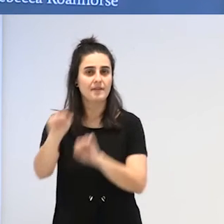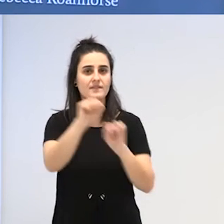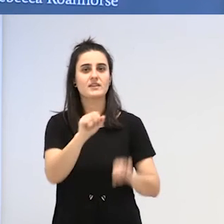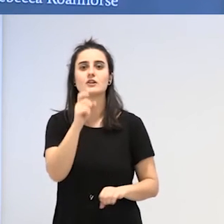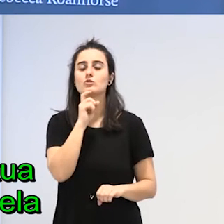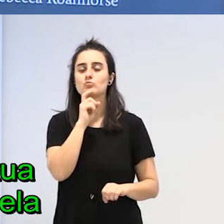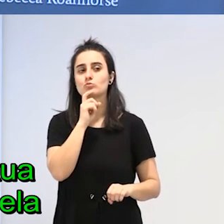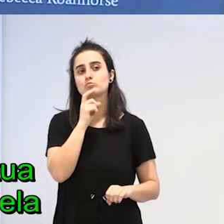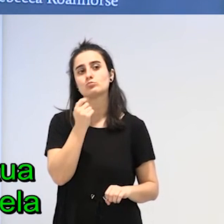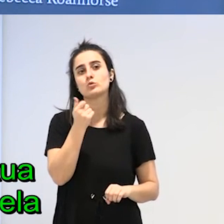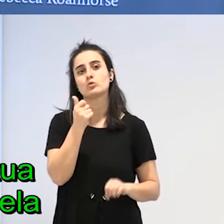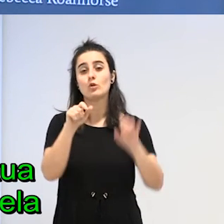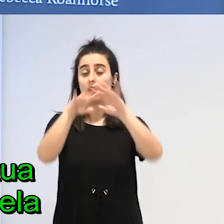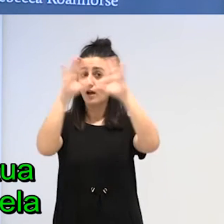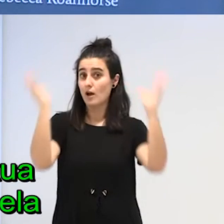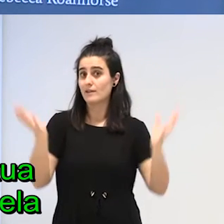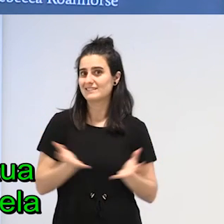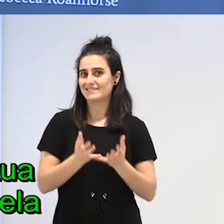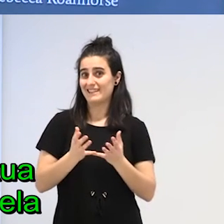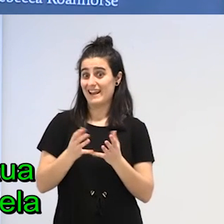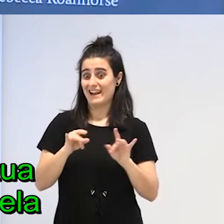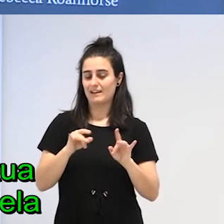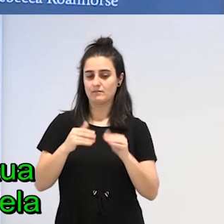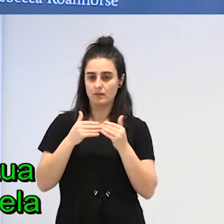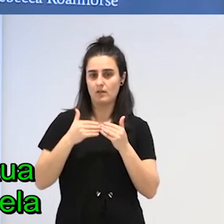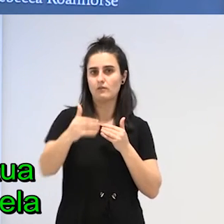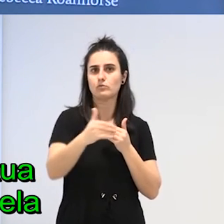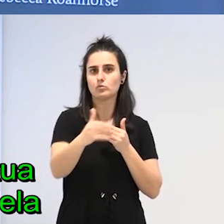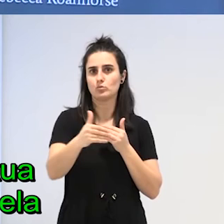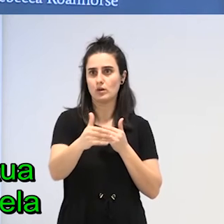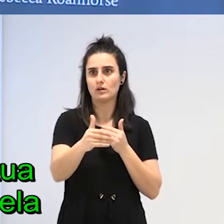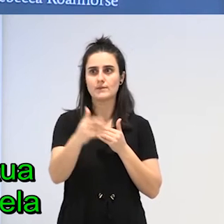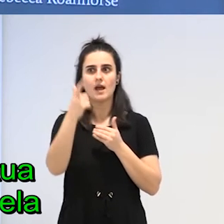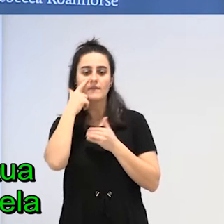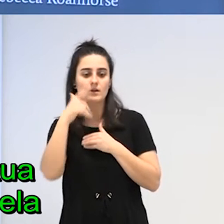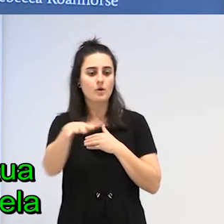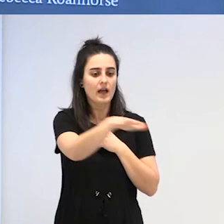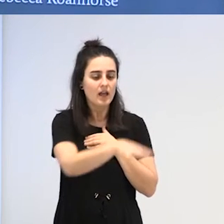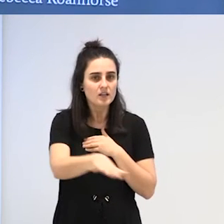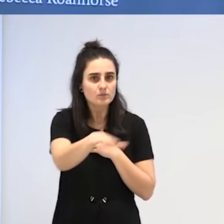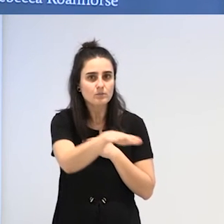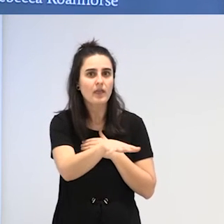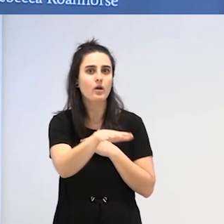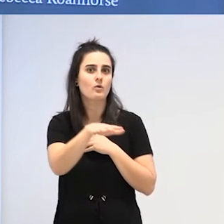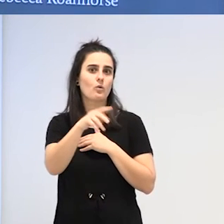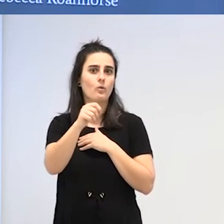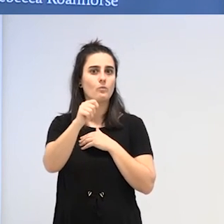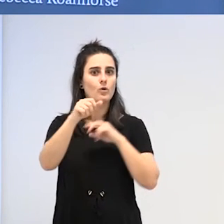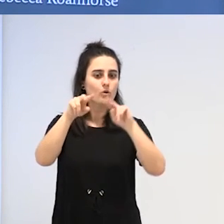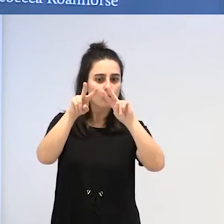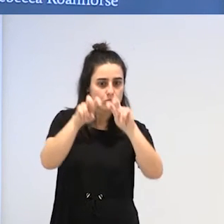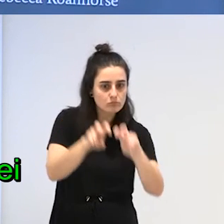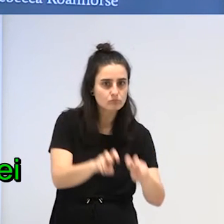lurraren etorkizunean espazioa edo lekua esploratzeko beste modu bat dela futurismo